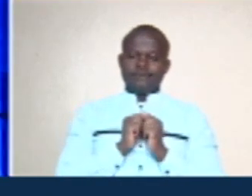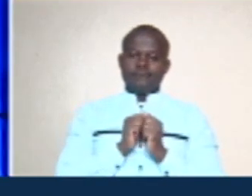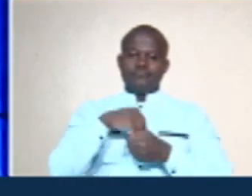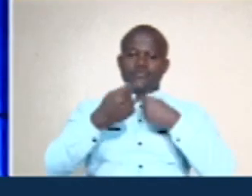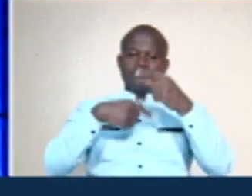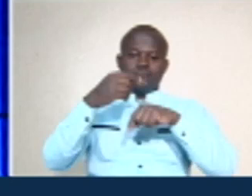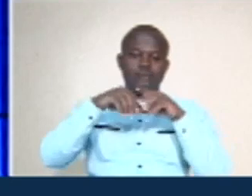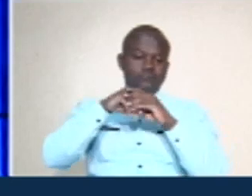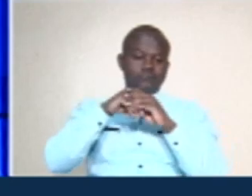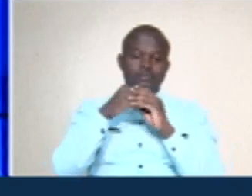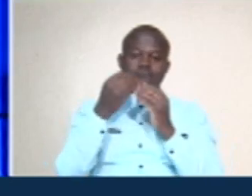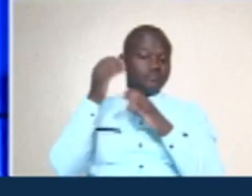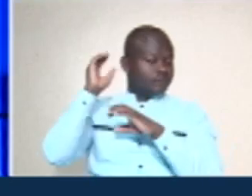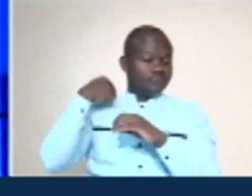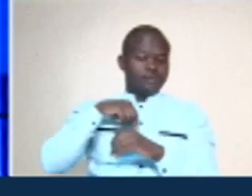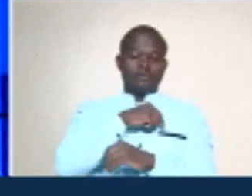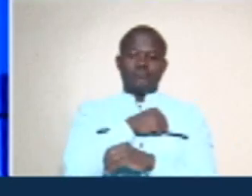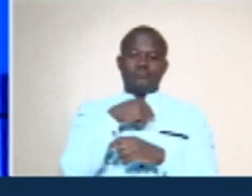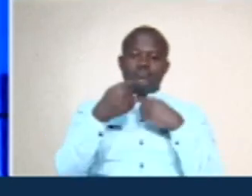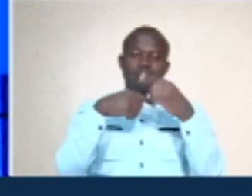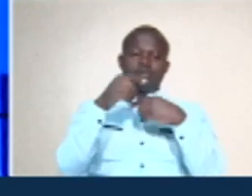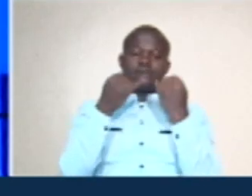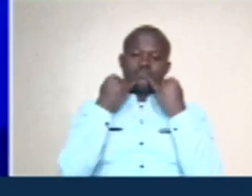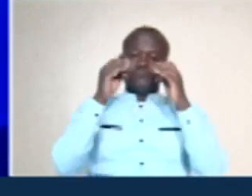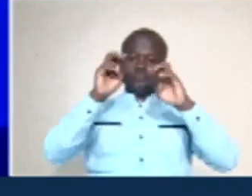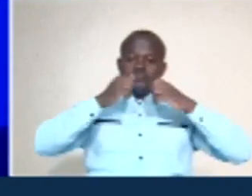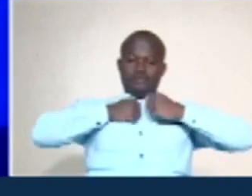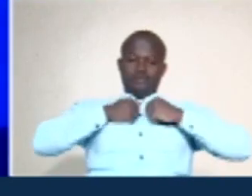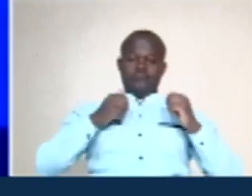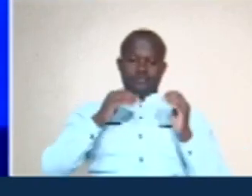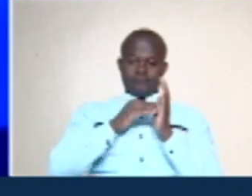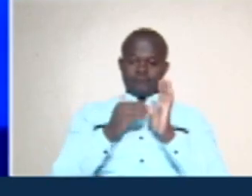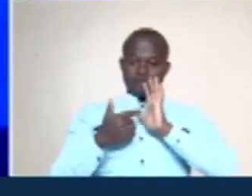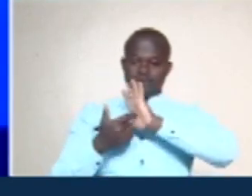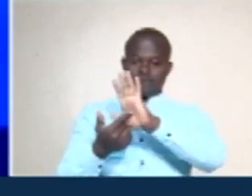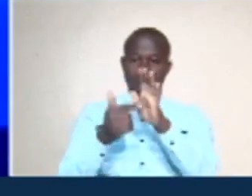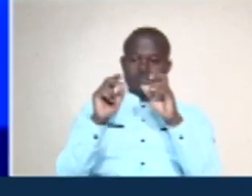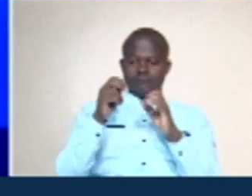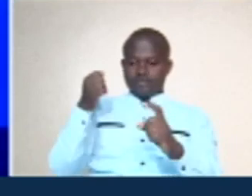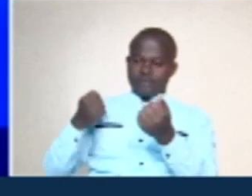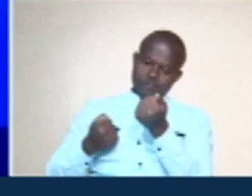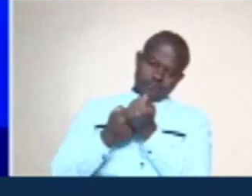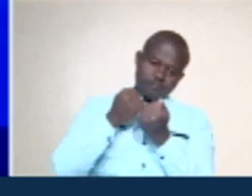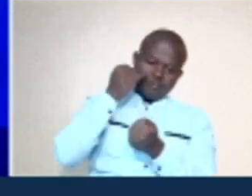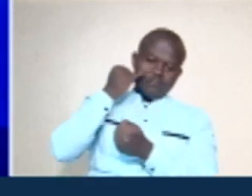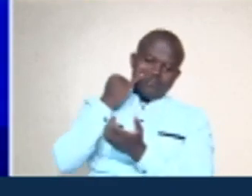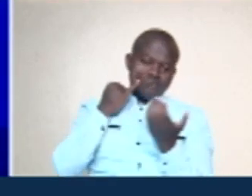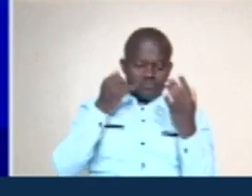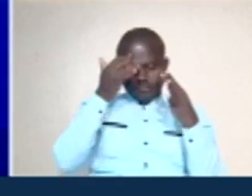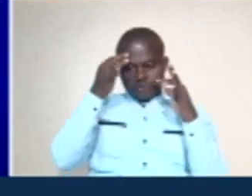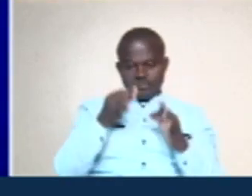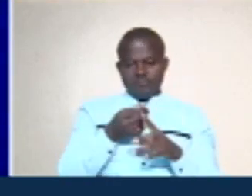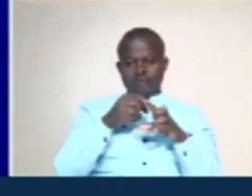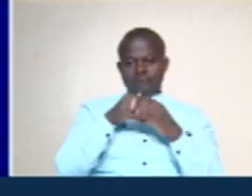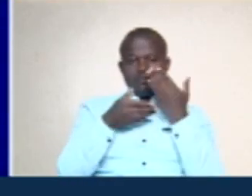Dukomeza amakuru yacu asubita. Reka dukomeze tubabwira ko u Rwanda rwongeye gushimangira ko rushyigikiye byimazeyo ibyemezo byafatiwe